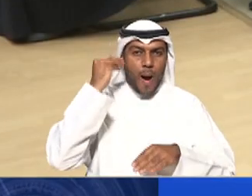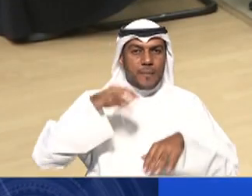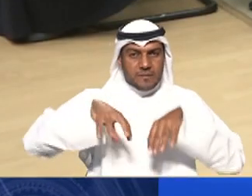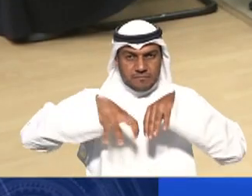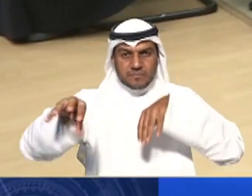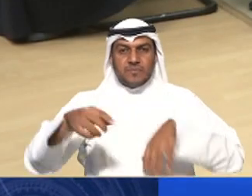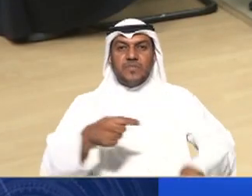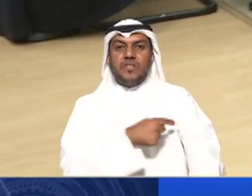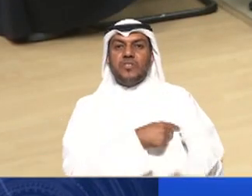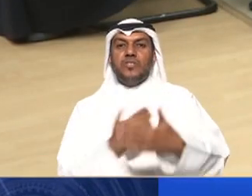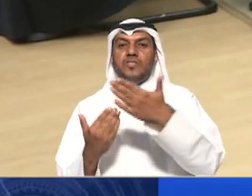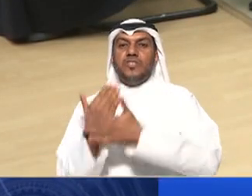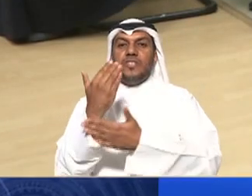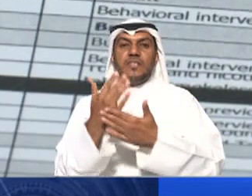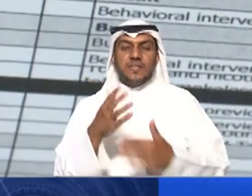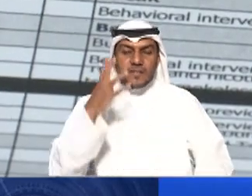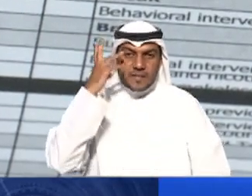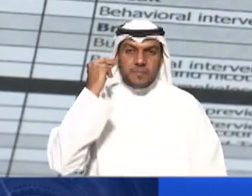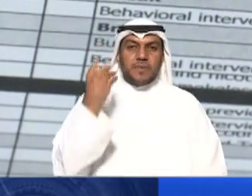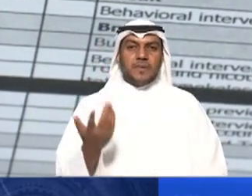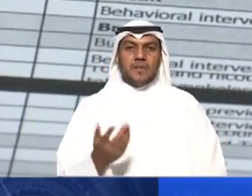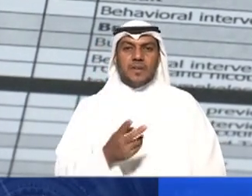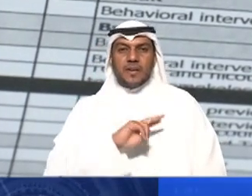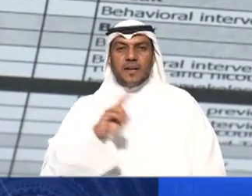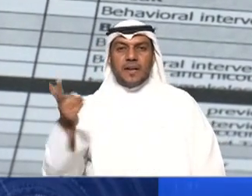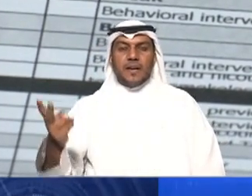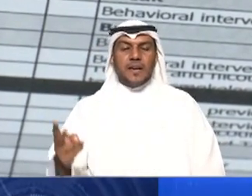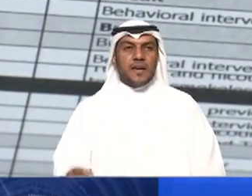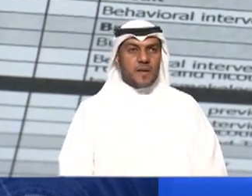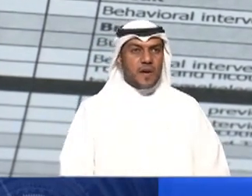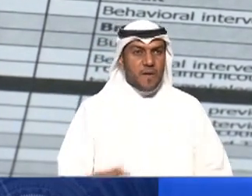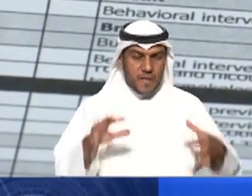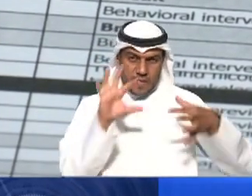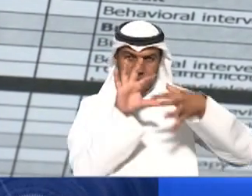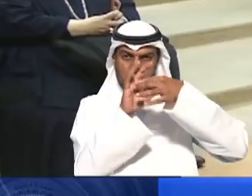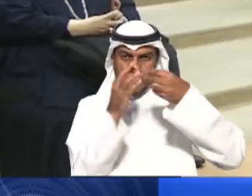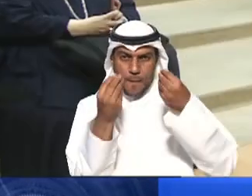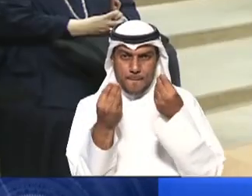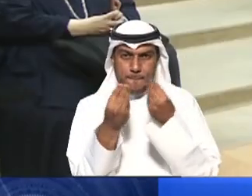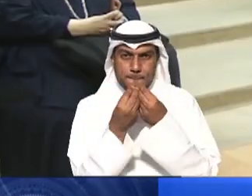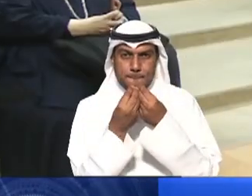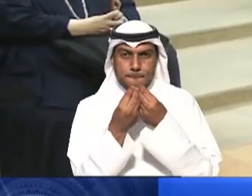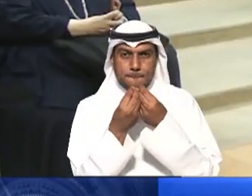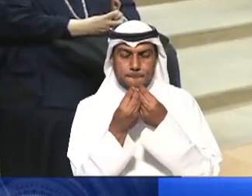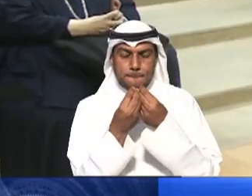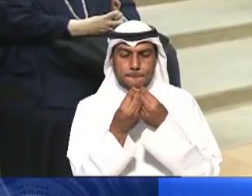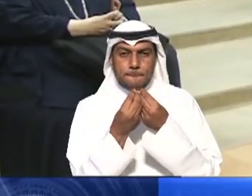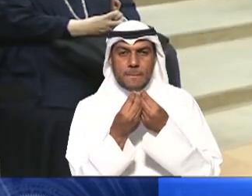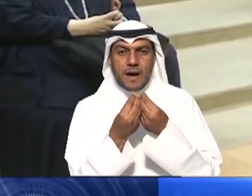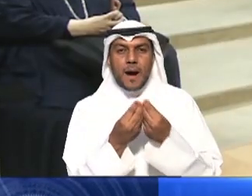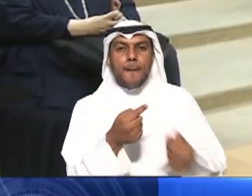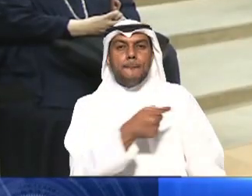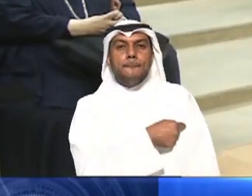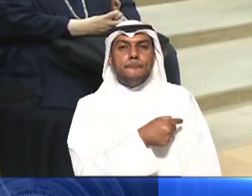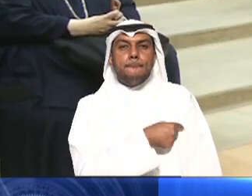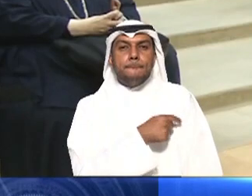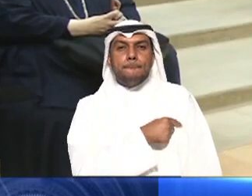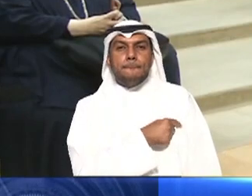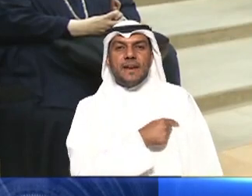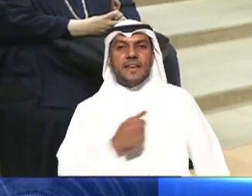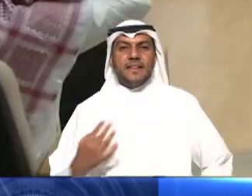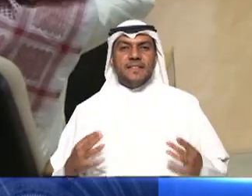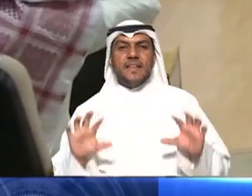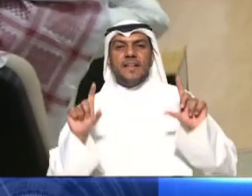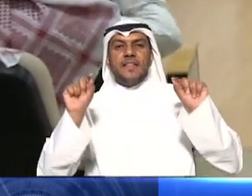خضعوا لبرنامج تدريبي لعلاج إدمان التبغ بالتعاون مع مركز الملك حسين للسرطان، الذي حصل على اعتراف من مجلس